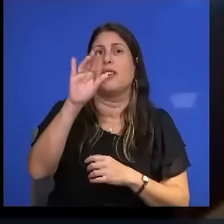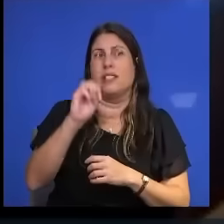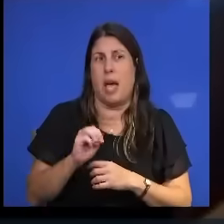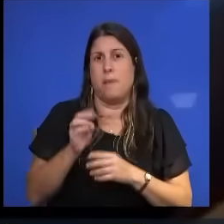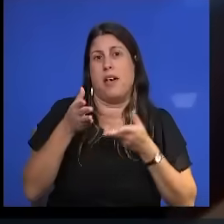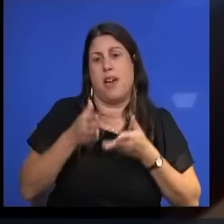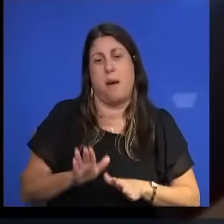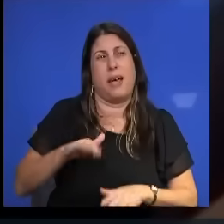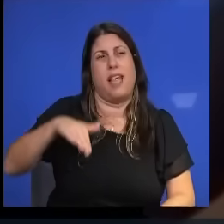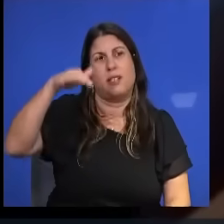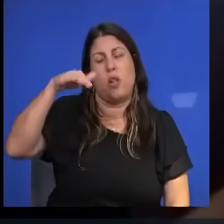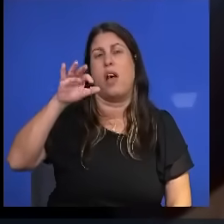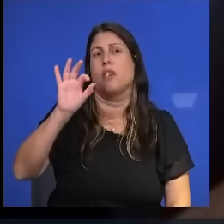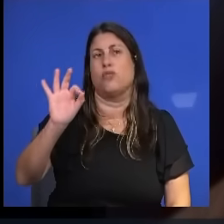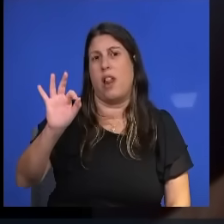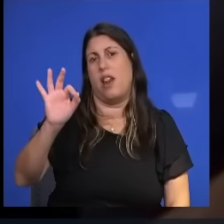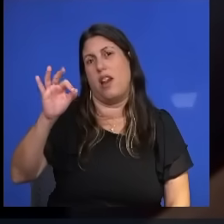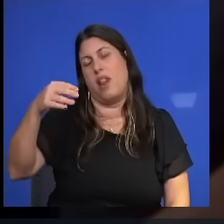וחן.